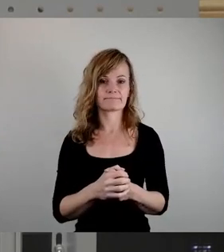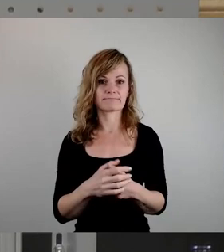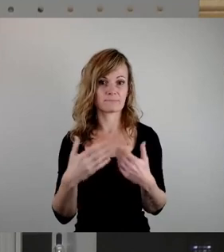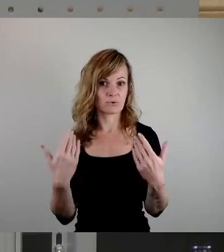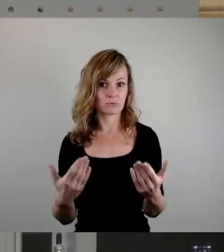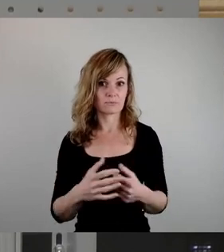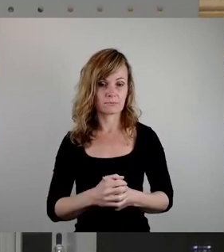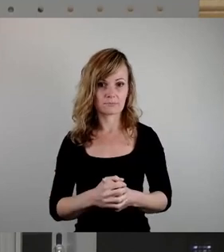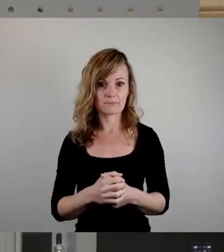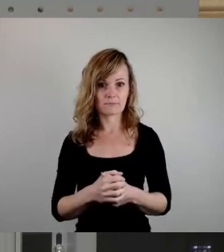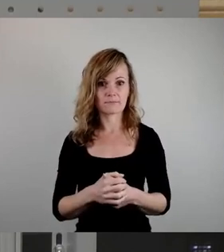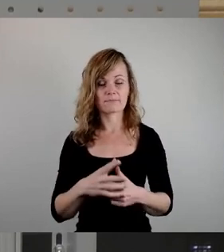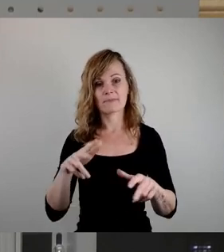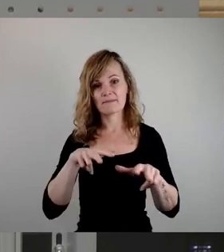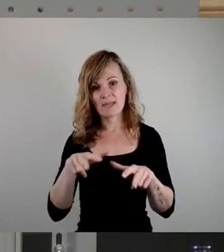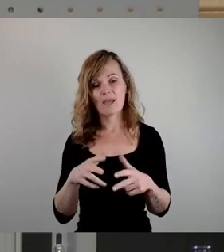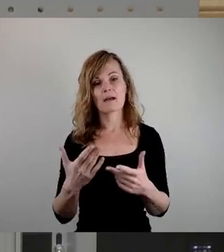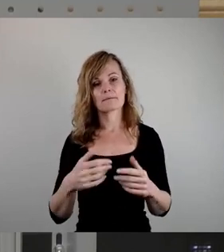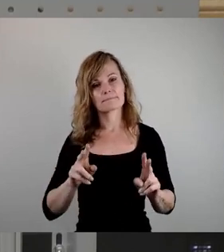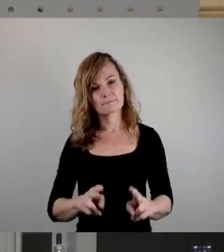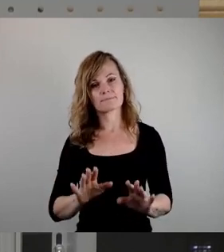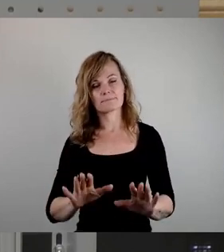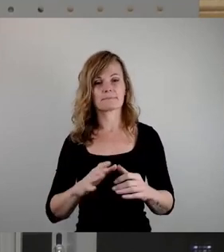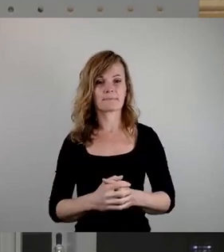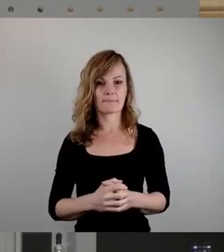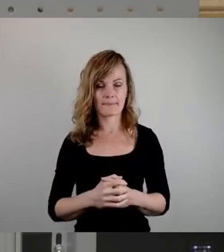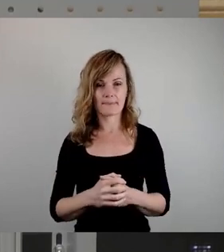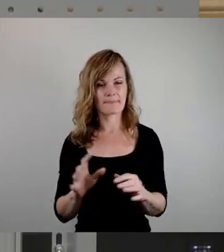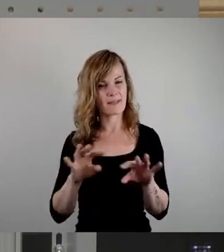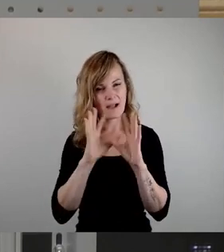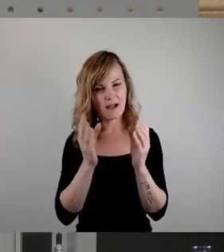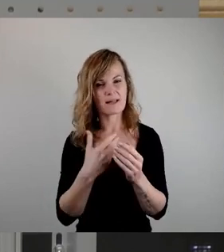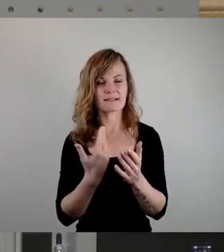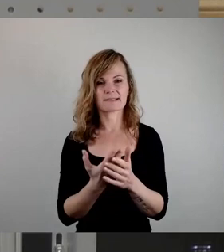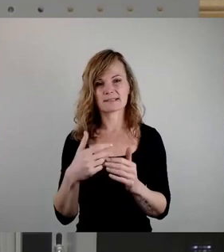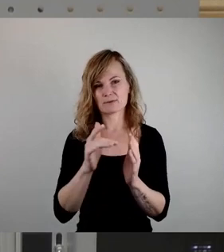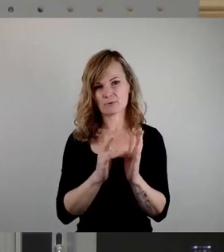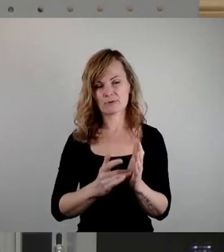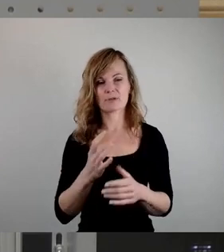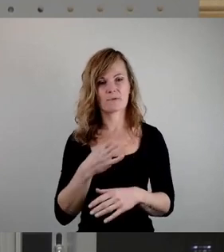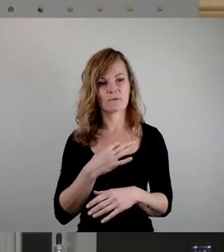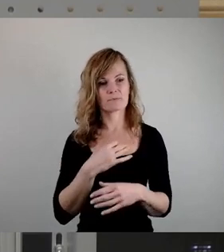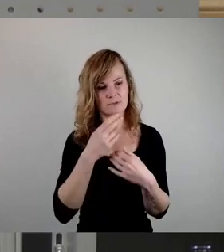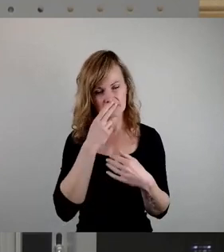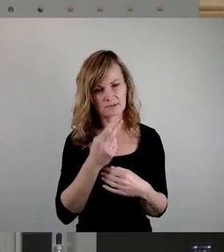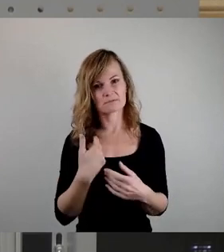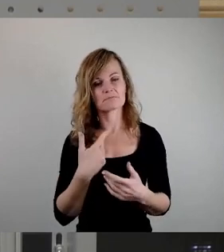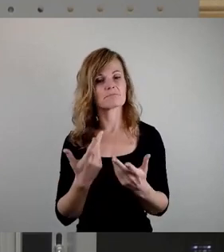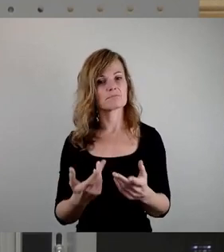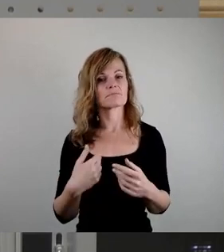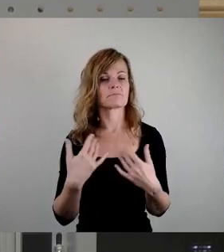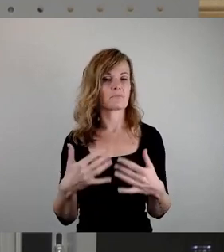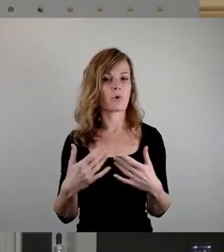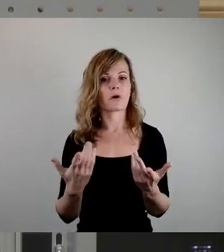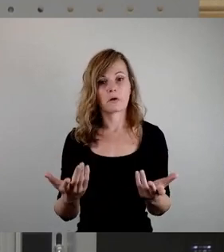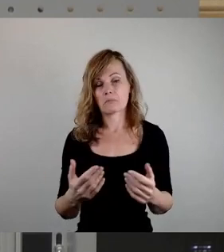sozusagen von Verkehr verschont wird. Und all diese Gründe führen mich dazu, dass ich eigentlich relativ entspannt bin. Ich weiß